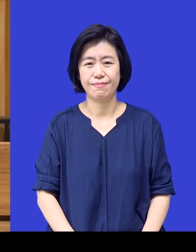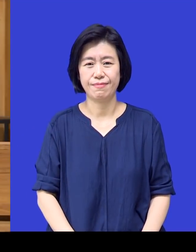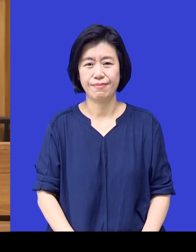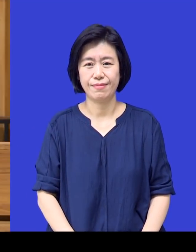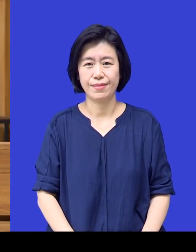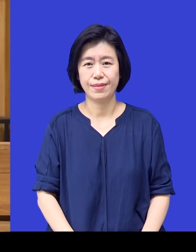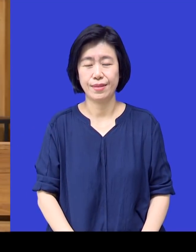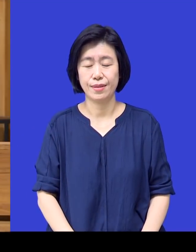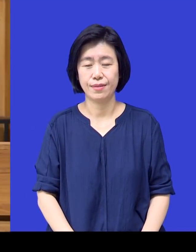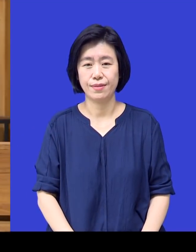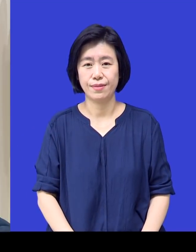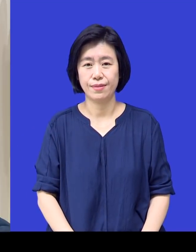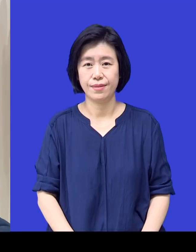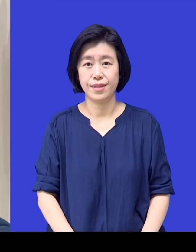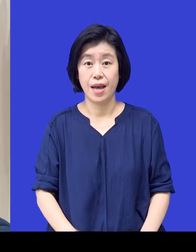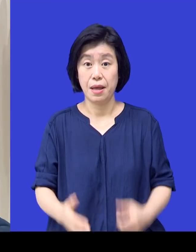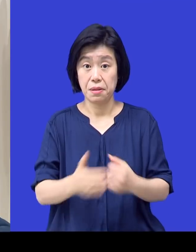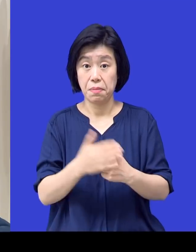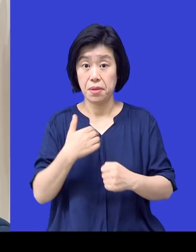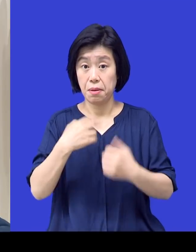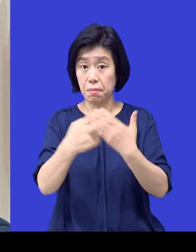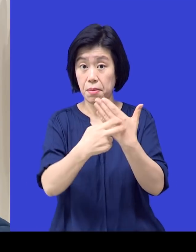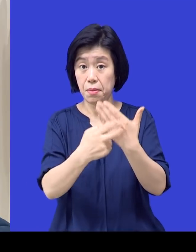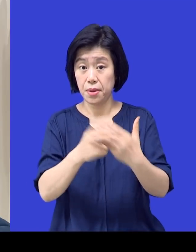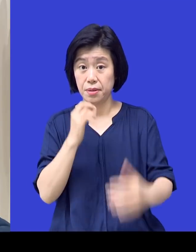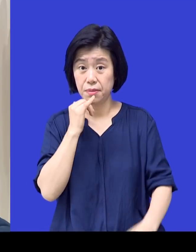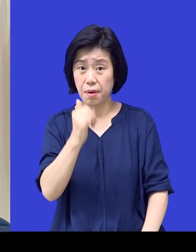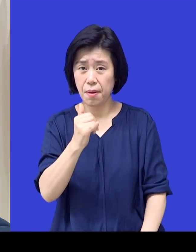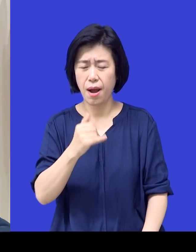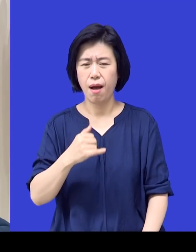얘기해주고 네네. 차마 이 얘기는 못했어요. 나는 두렵고